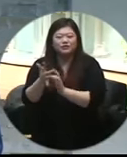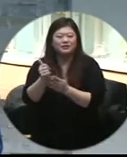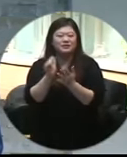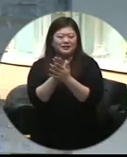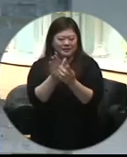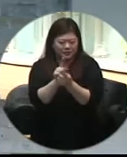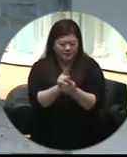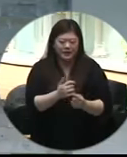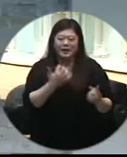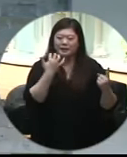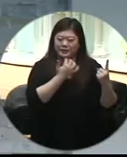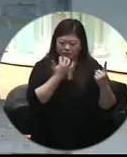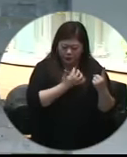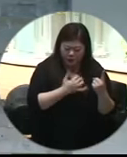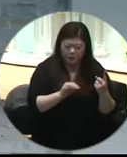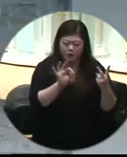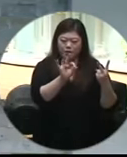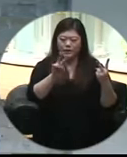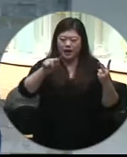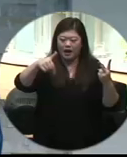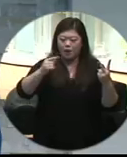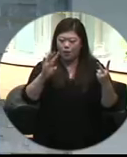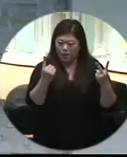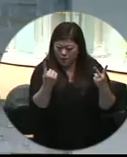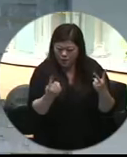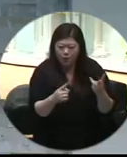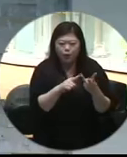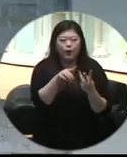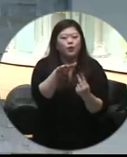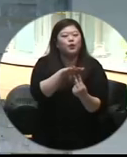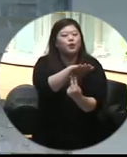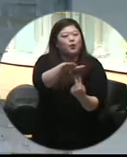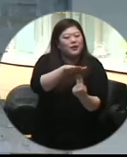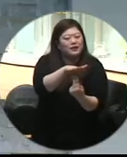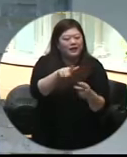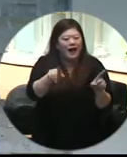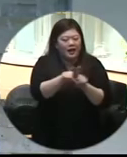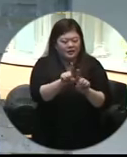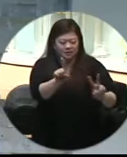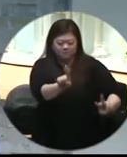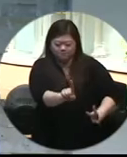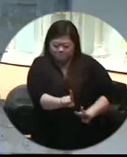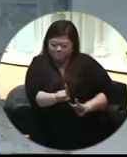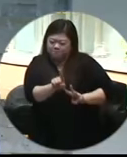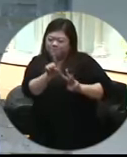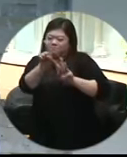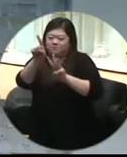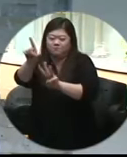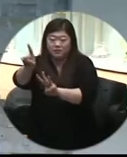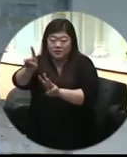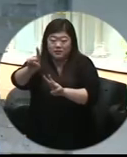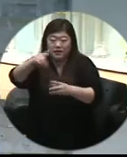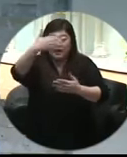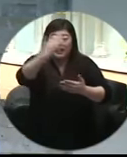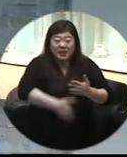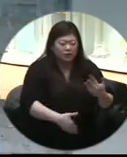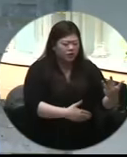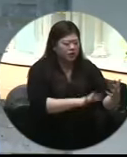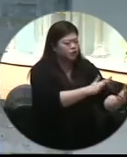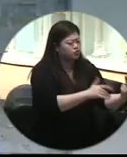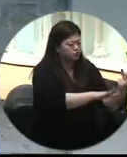베드로와 야고보와 요한을 데리고 이제 기도하러 산에 올라가셨습니다. 나머지 제자들은 산 밑에 있으라